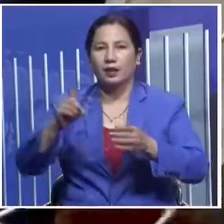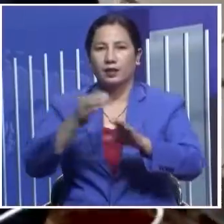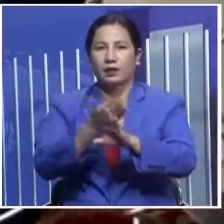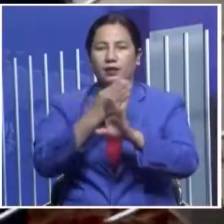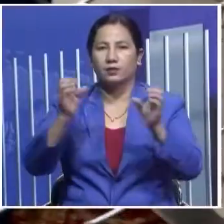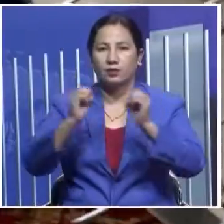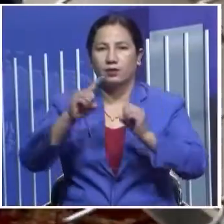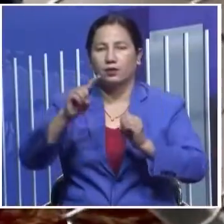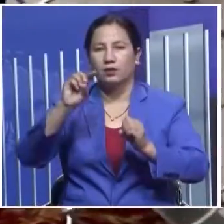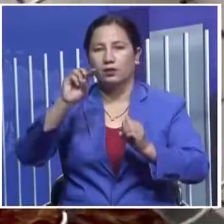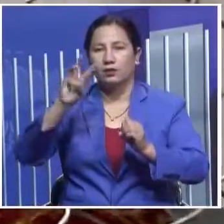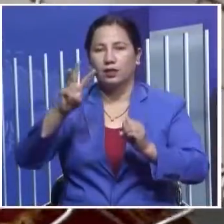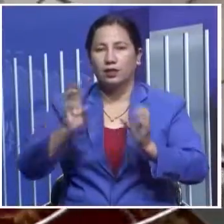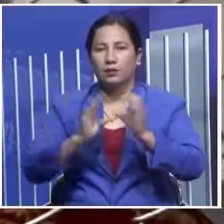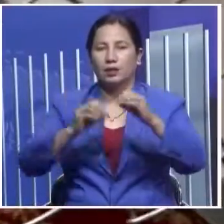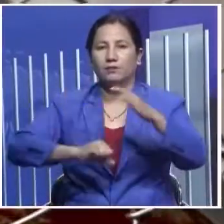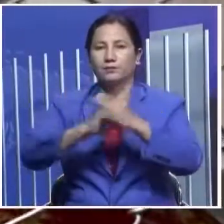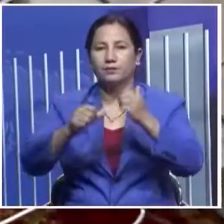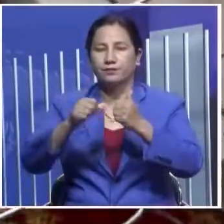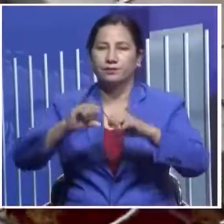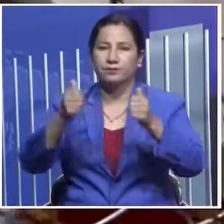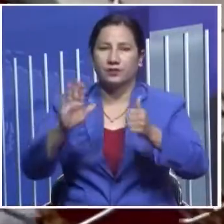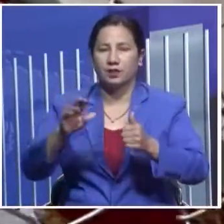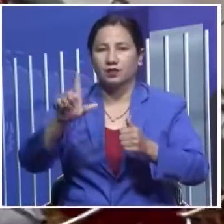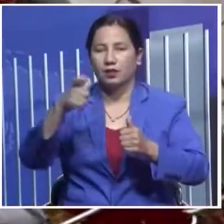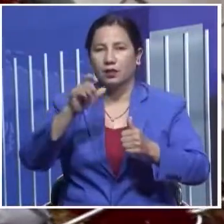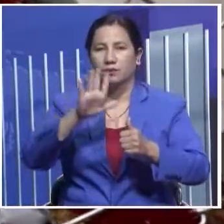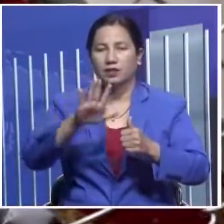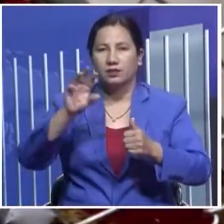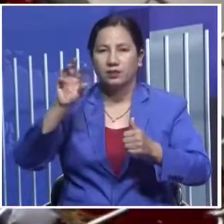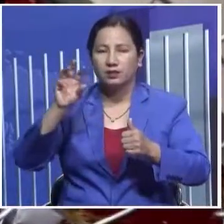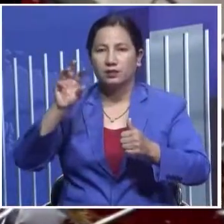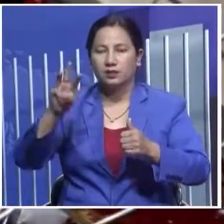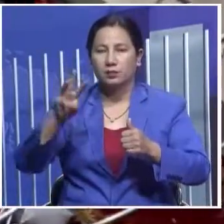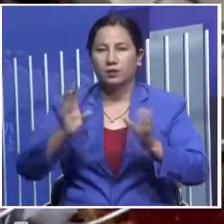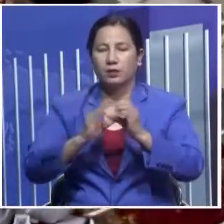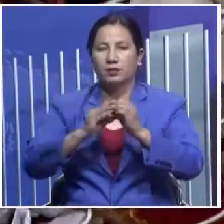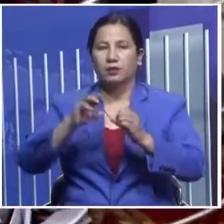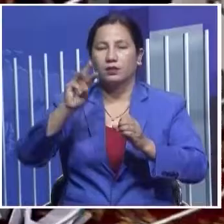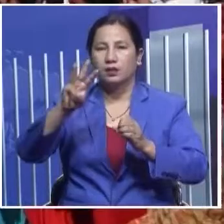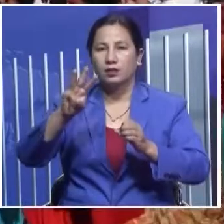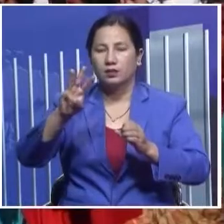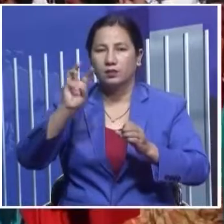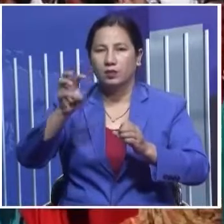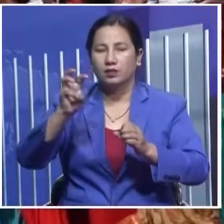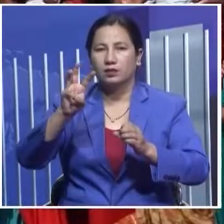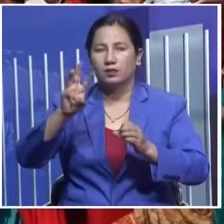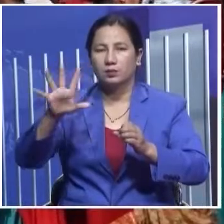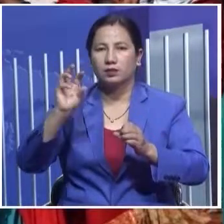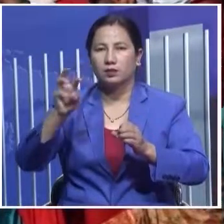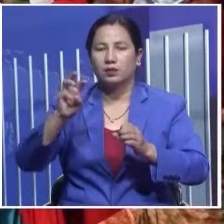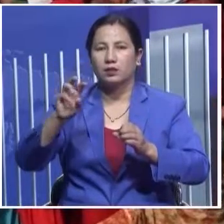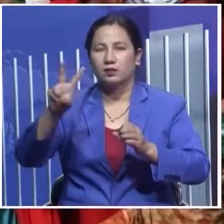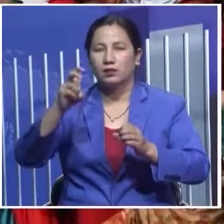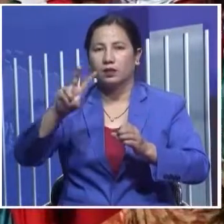स्वतन्त्रले 13 पालिकामा प्रमुख पद जितेका छन्। 753 पालिकामा 35,221 जनप्रतिनिधि चुन्न